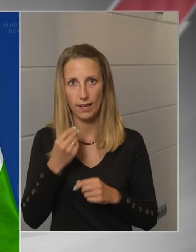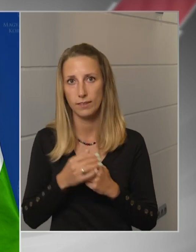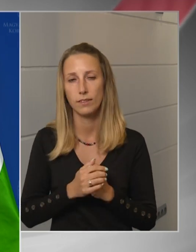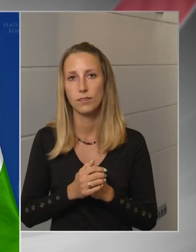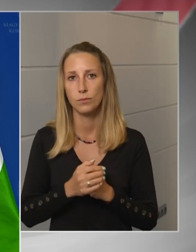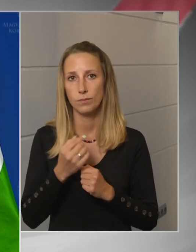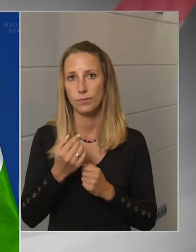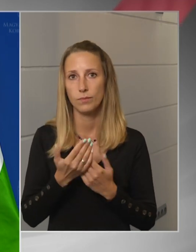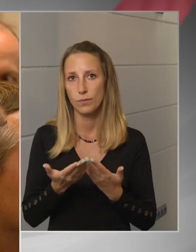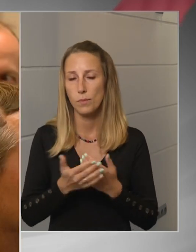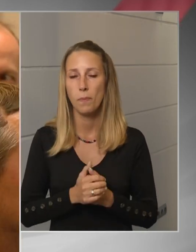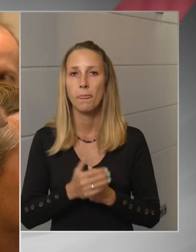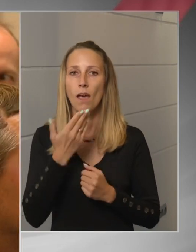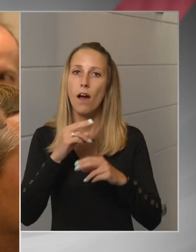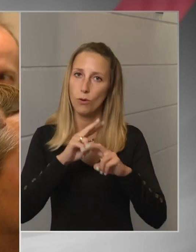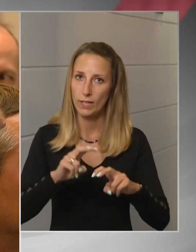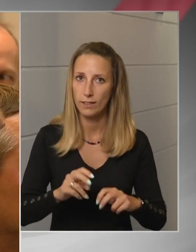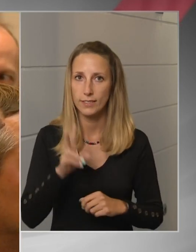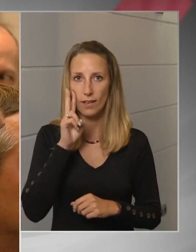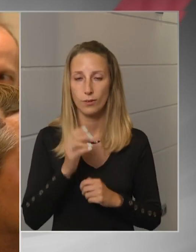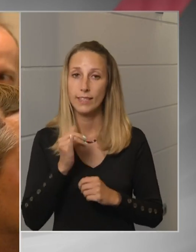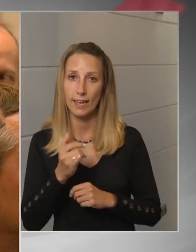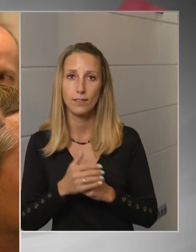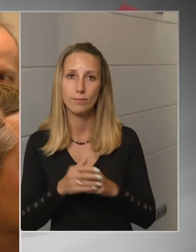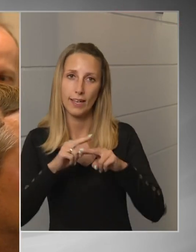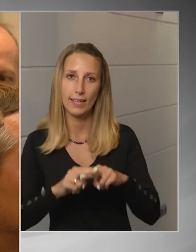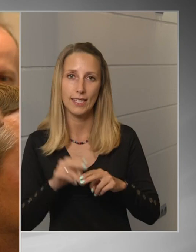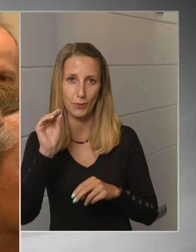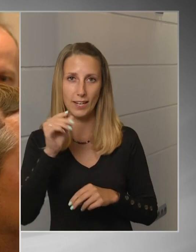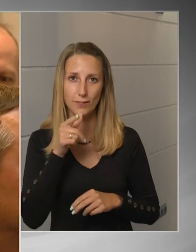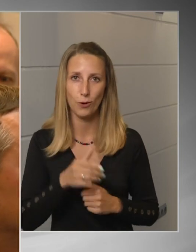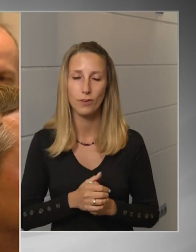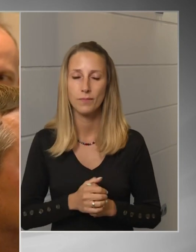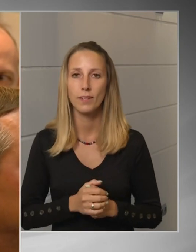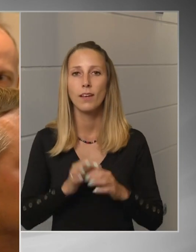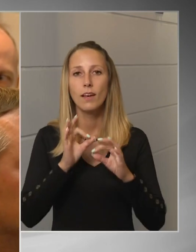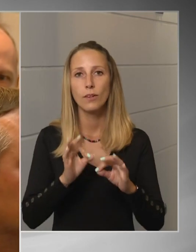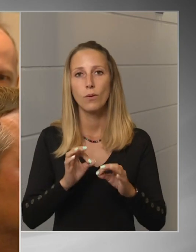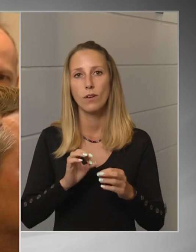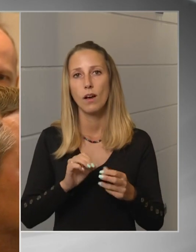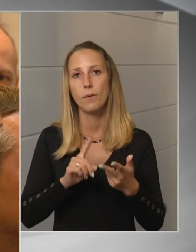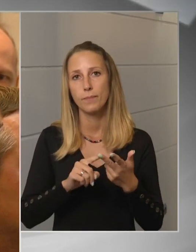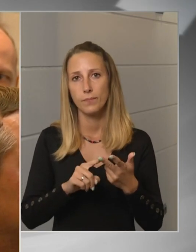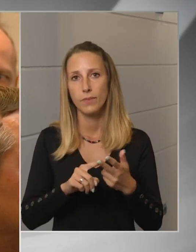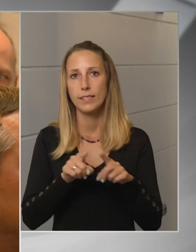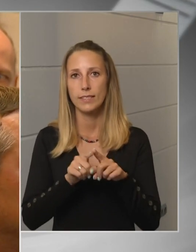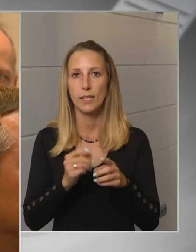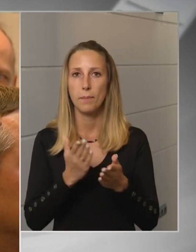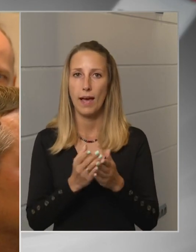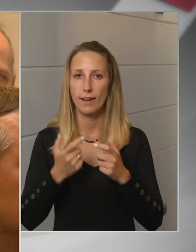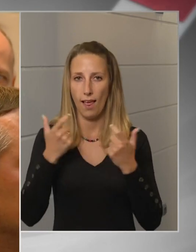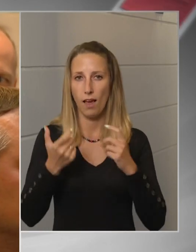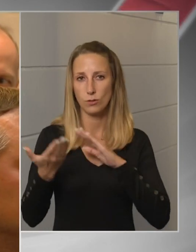Akkor majd, ha utána néz, akkor minket Igen, megértem, hogy jelezni fogom. Jó, a másik szintén egy picit már